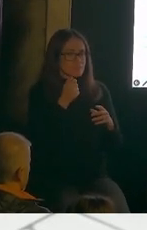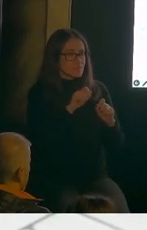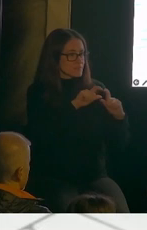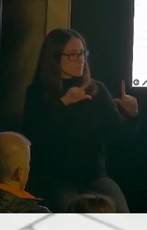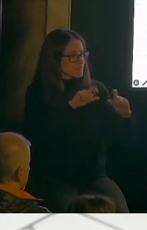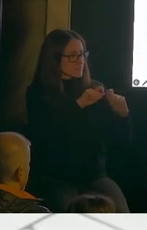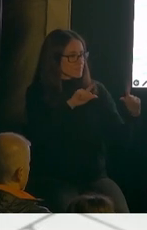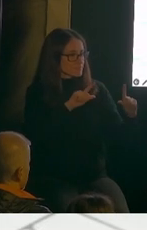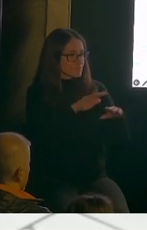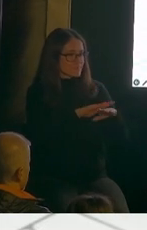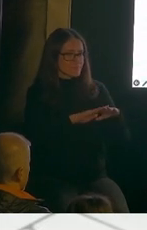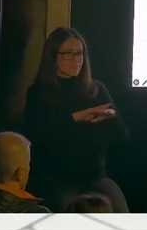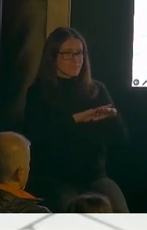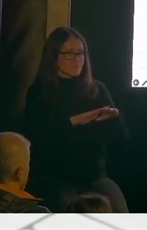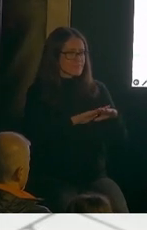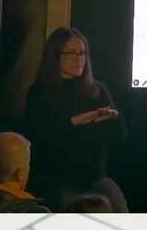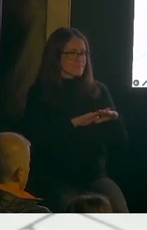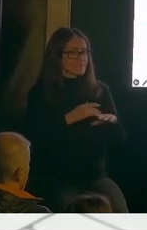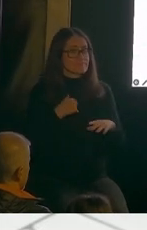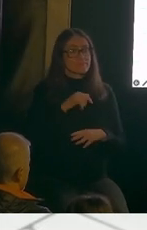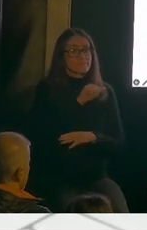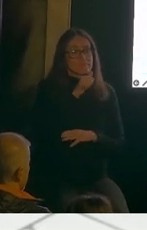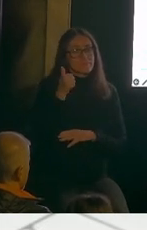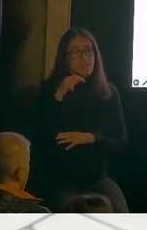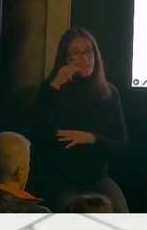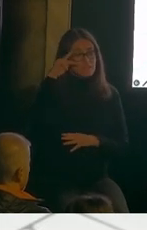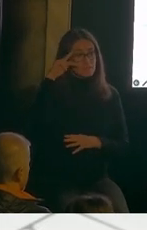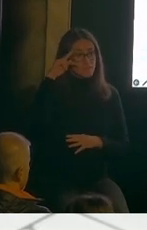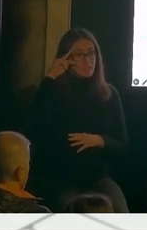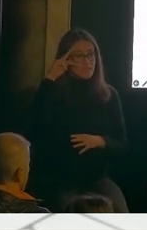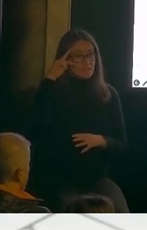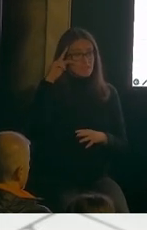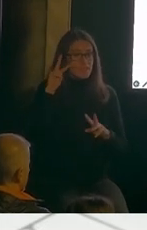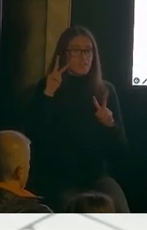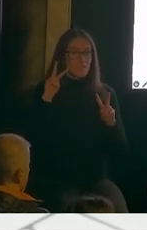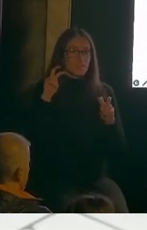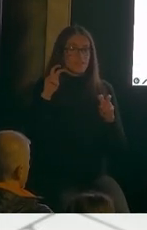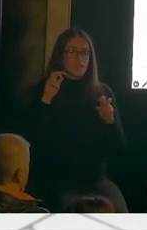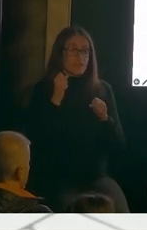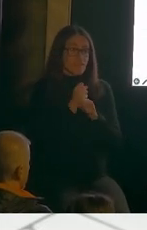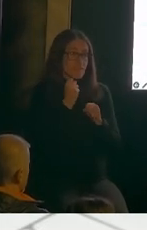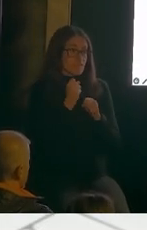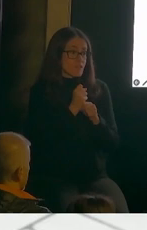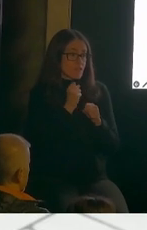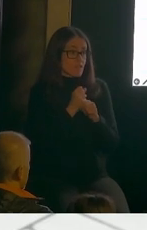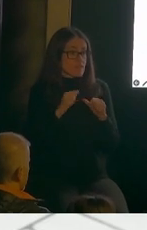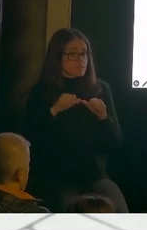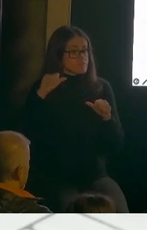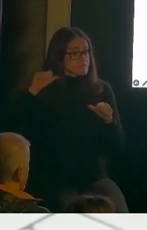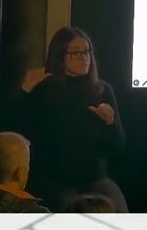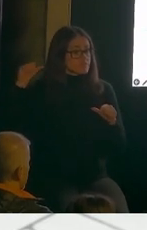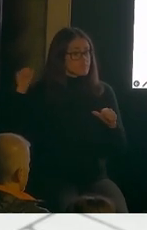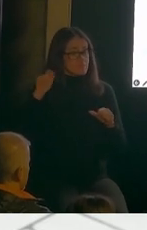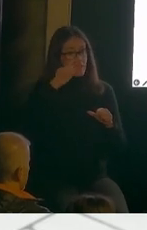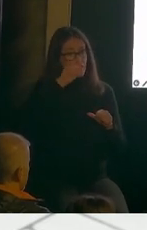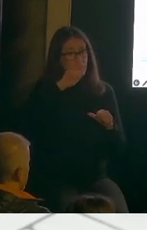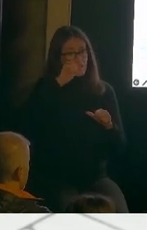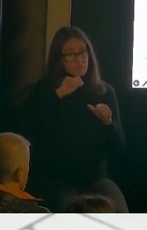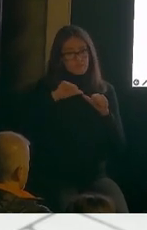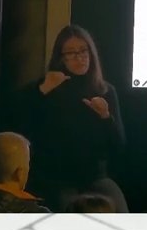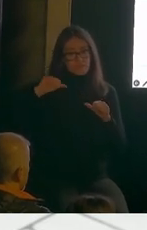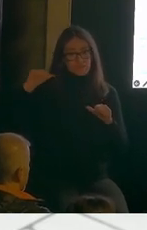diapositiva. Que primer és l'experiència en el món laboral que he tingut al llarg dels anys en la